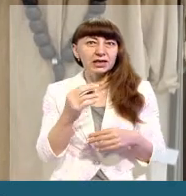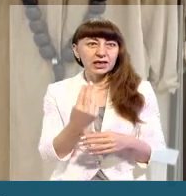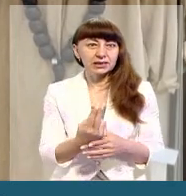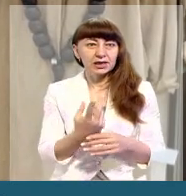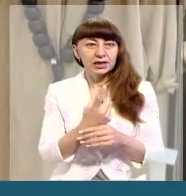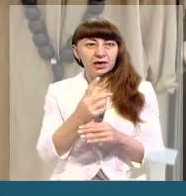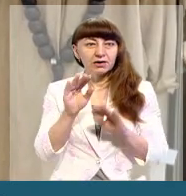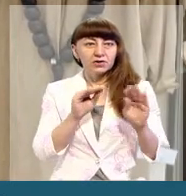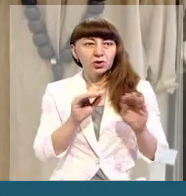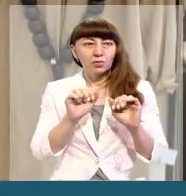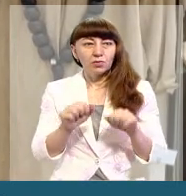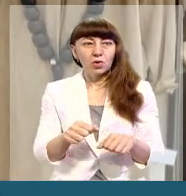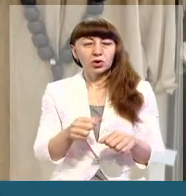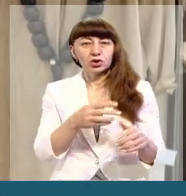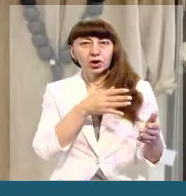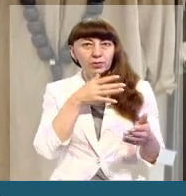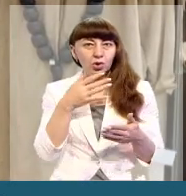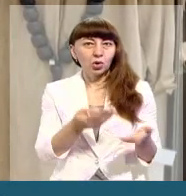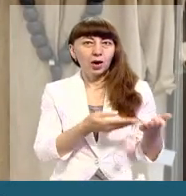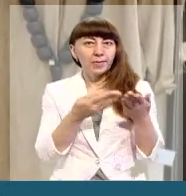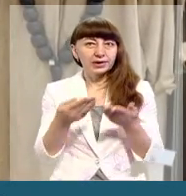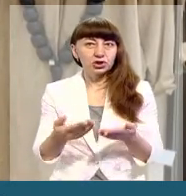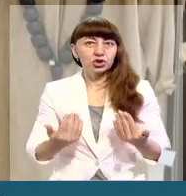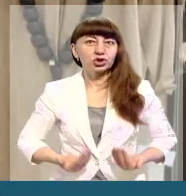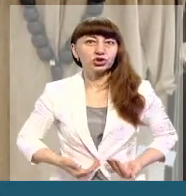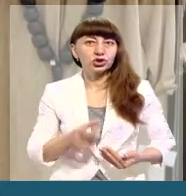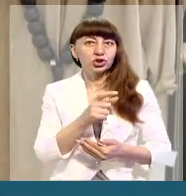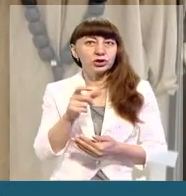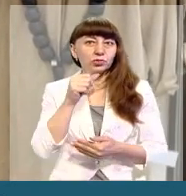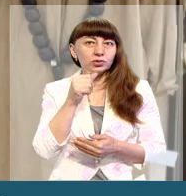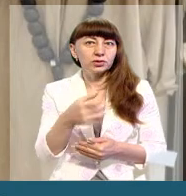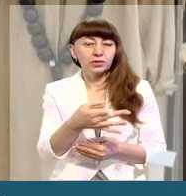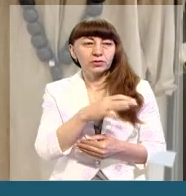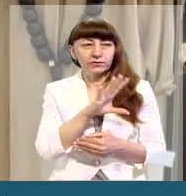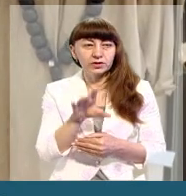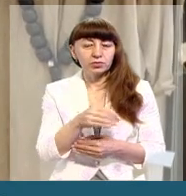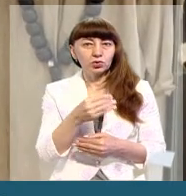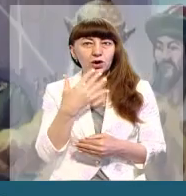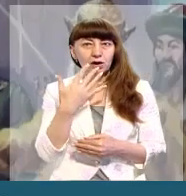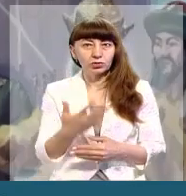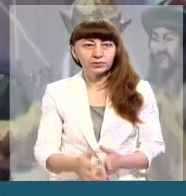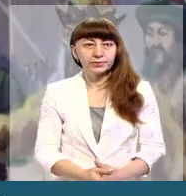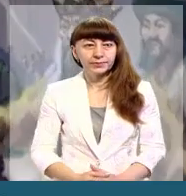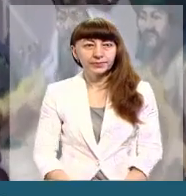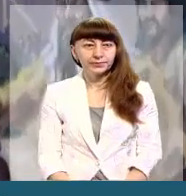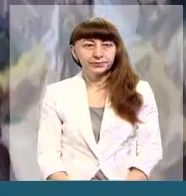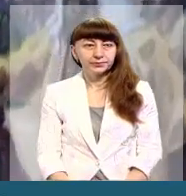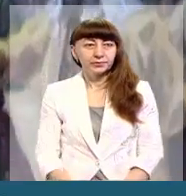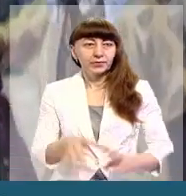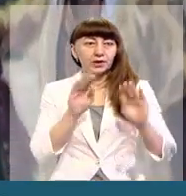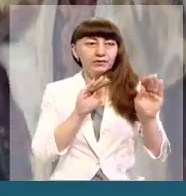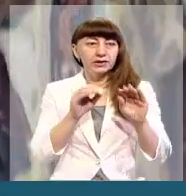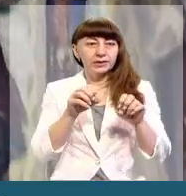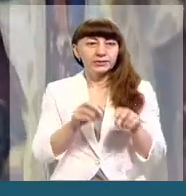көрменің жалпы Қостанай өңіріне болсын, жалпы халқымызға берері өте мол деп ойлаймыз. Маңыздылығы ұшан теңіз. Түркістаннан солтүстік